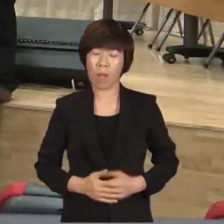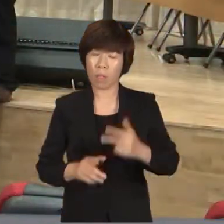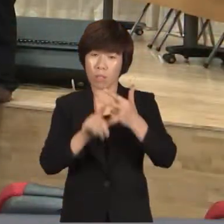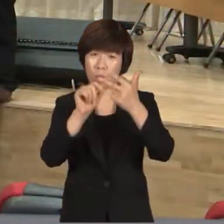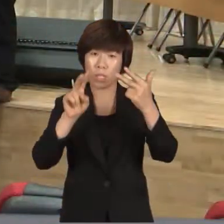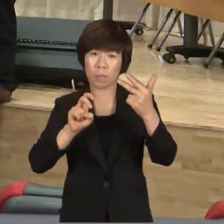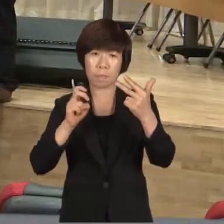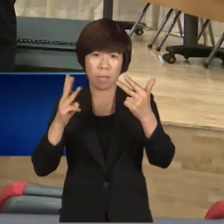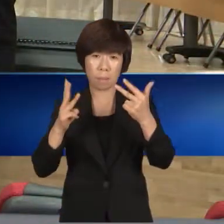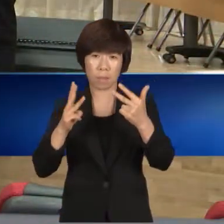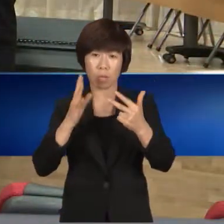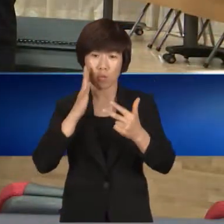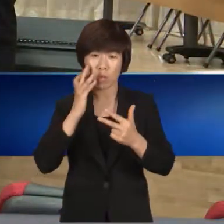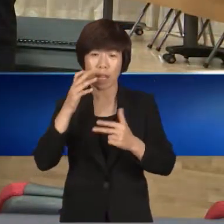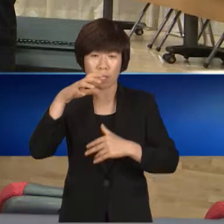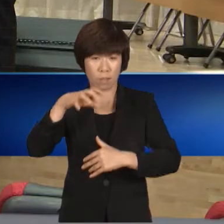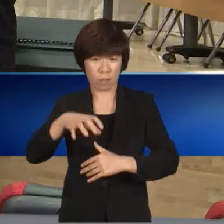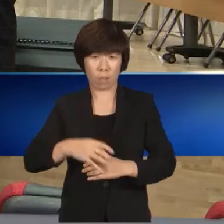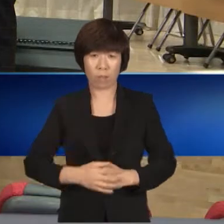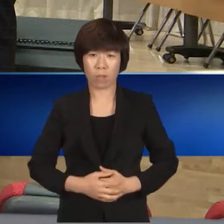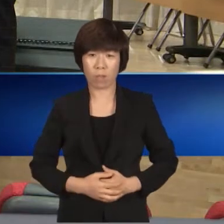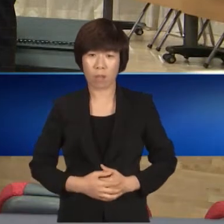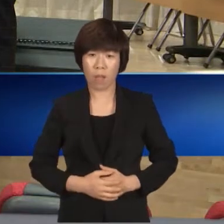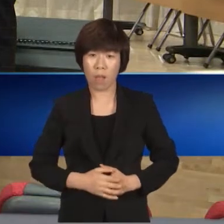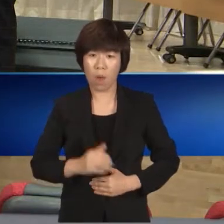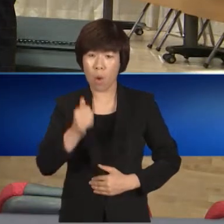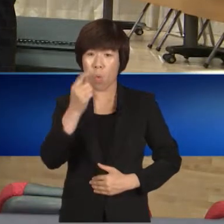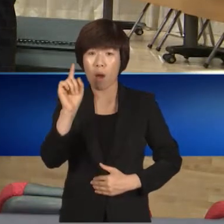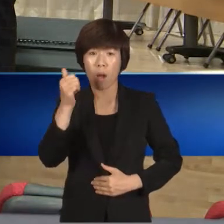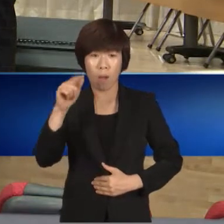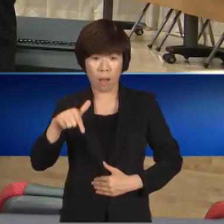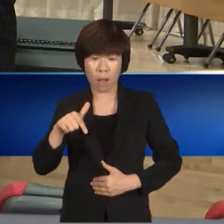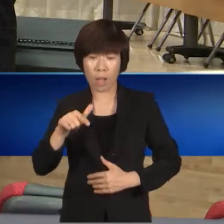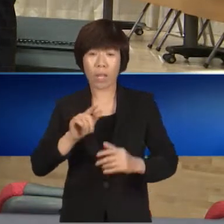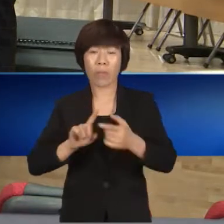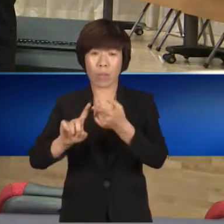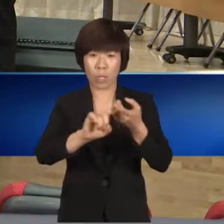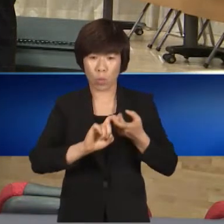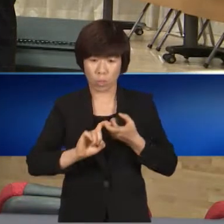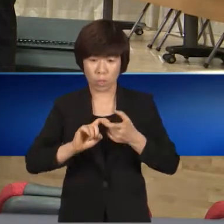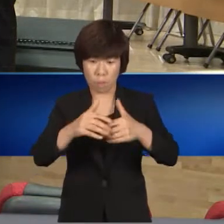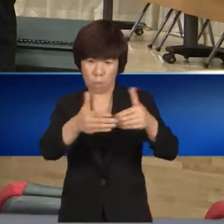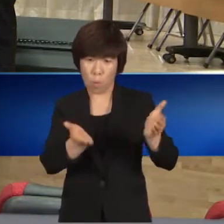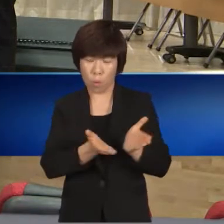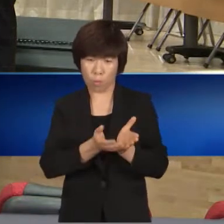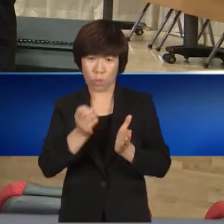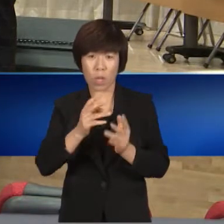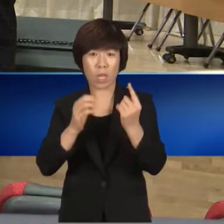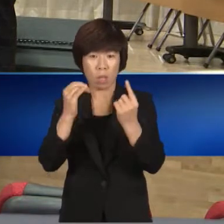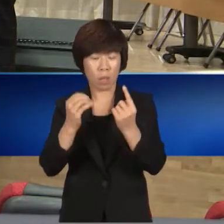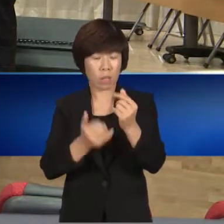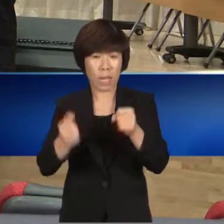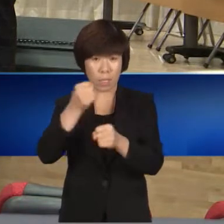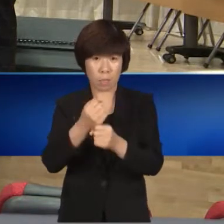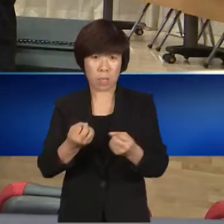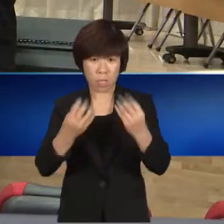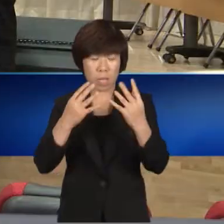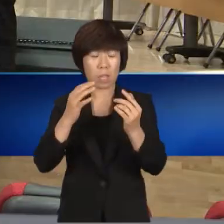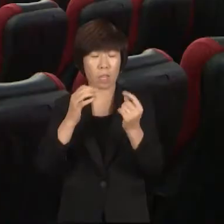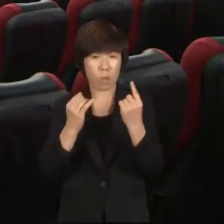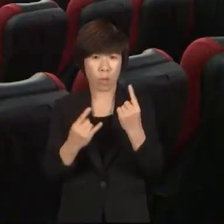지난 7월 23일 울산 테크노파크 대강당에서 화학 네트워크 포럼 창립식 및 제1회 포럼이